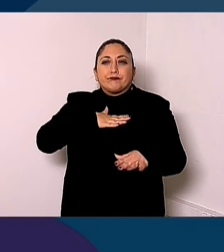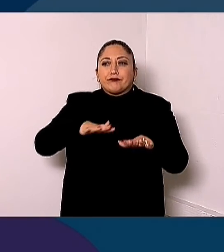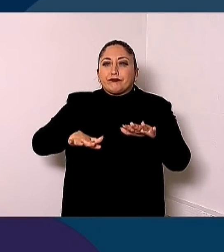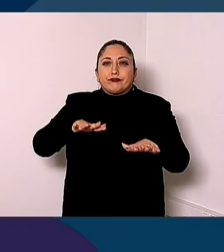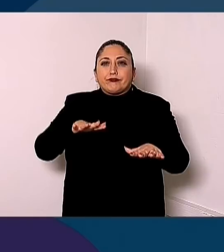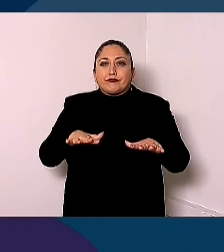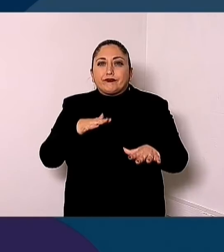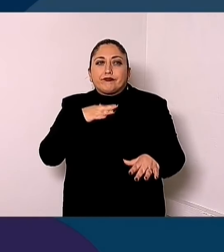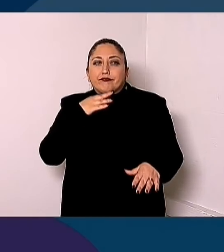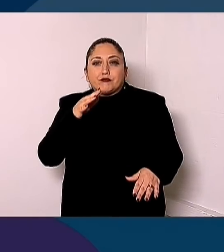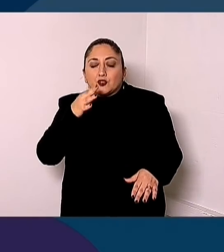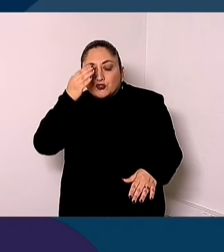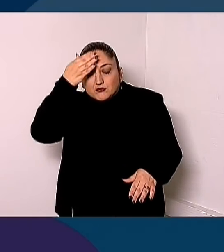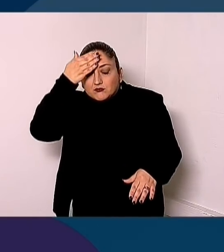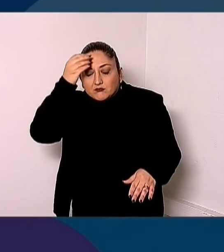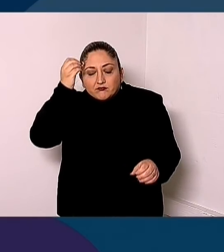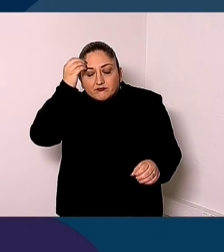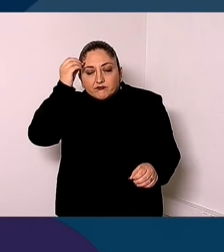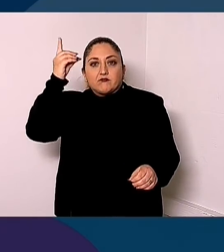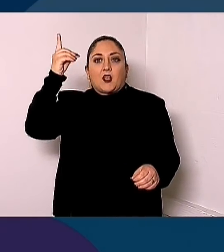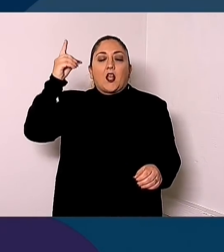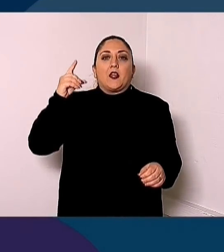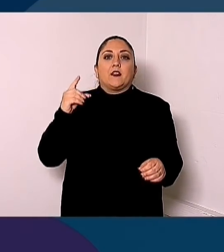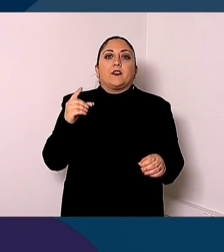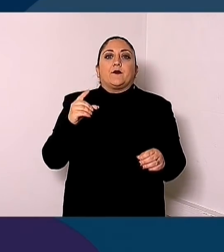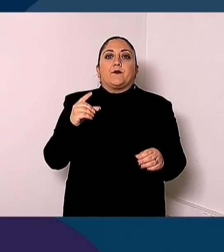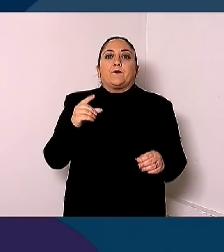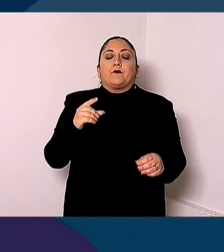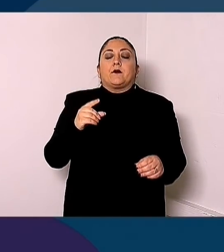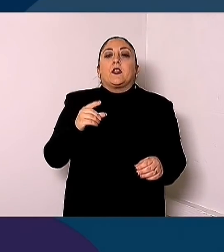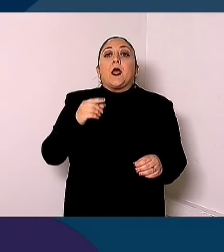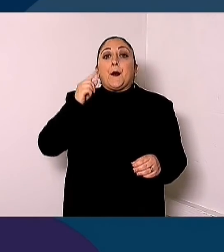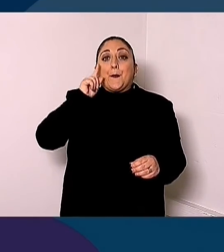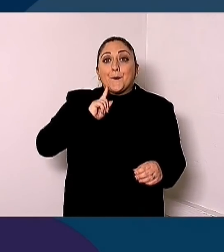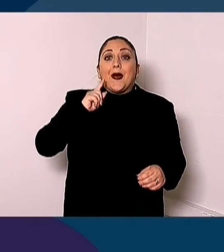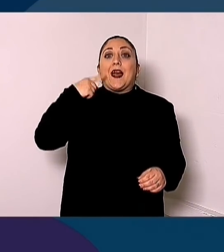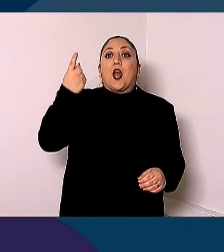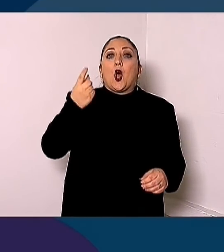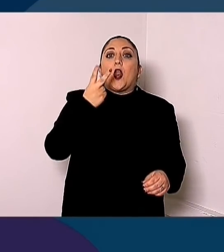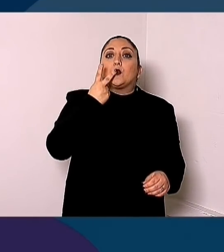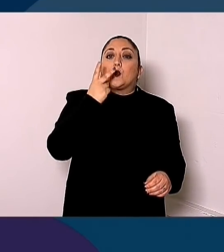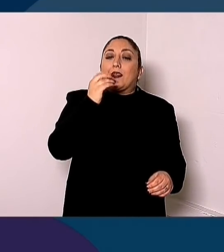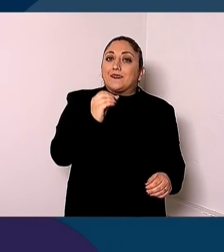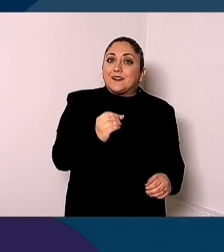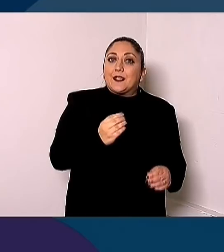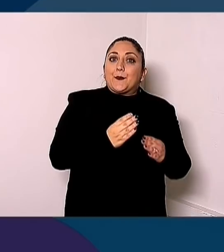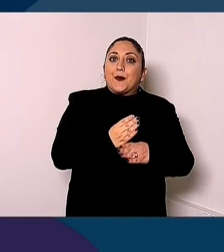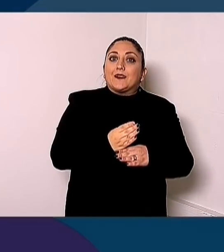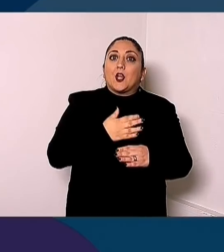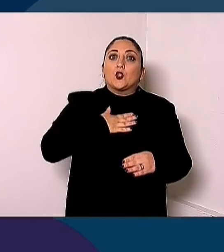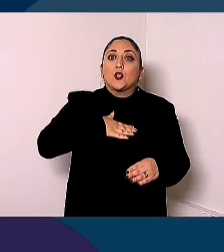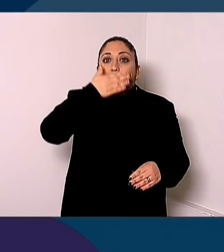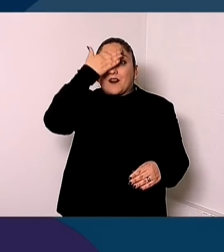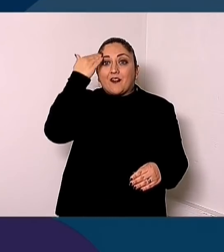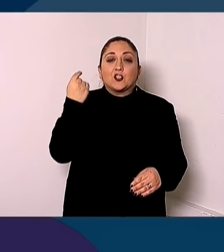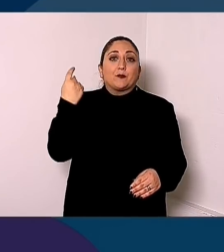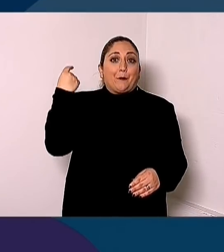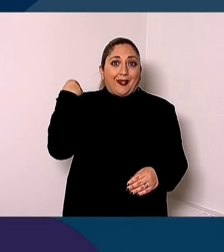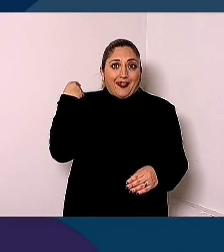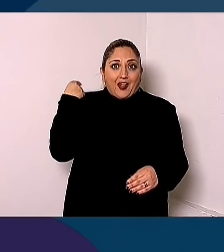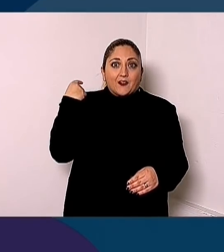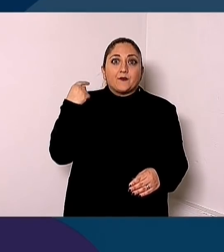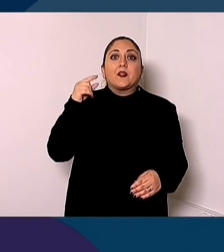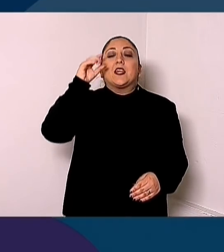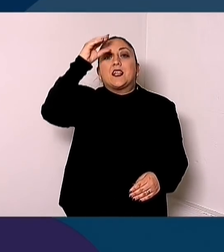bdew is-sintomi. Mara Maltija ta' 20 sena li bdew is-sintomi fit-31 ta' Marzu.